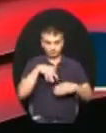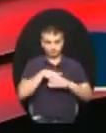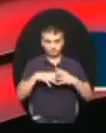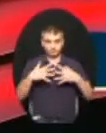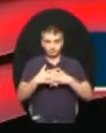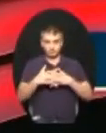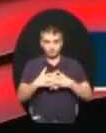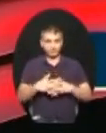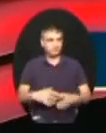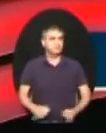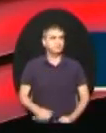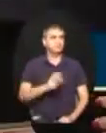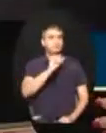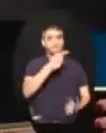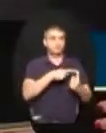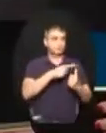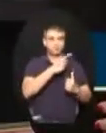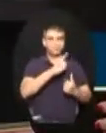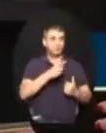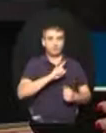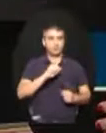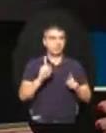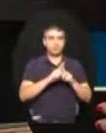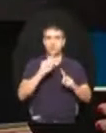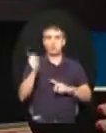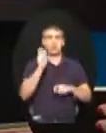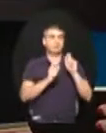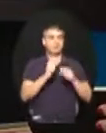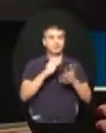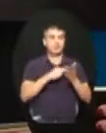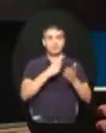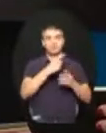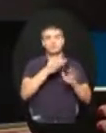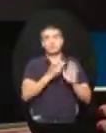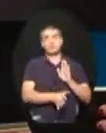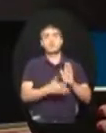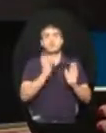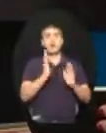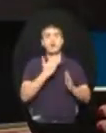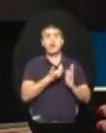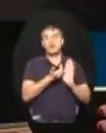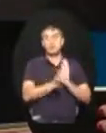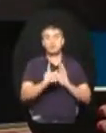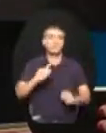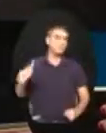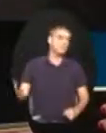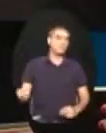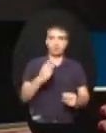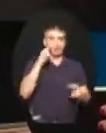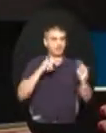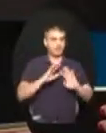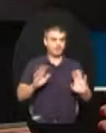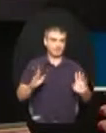לשבת בקואליציה? א', הם לא, לא כמו כל אזרח, משום שהם מופלים לרעה ומודרים מכל בחינה